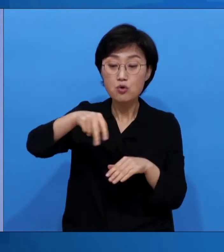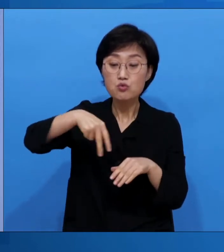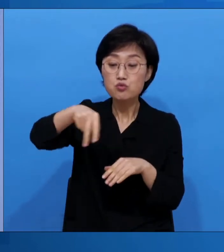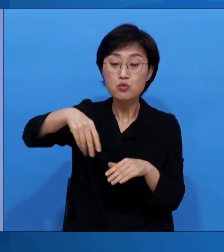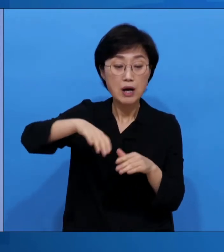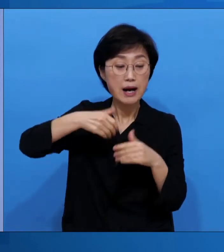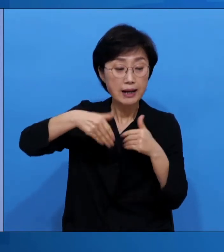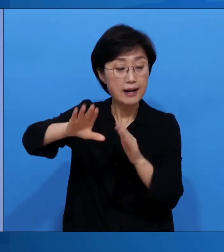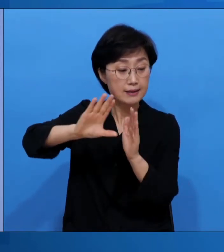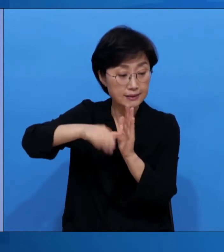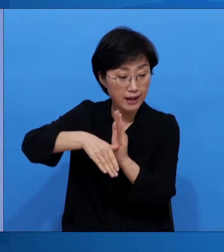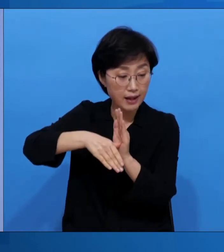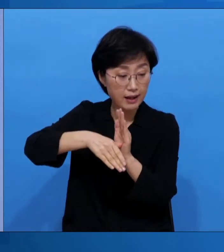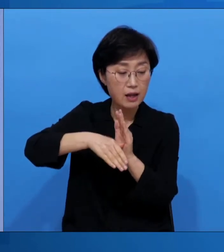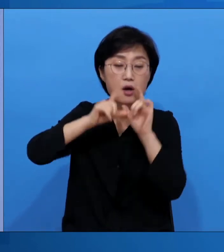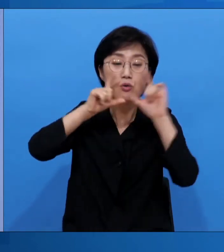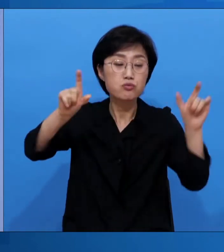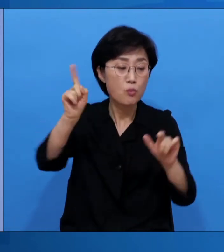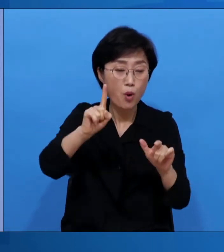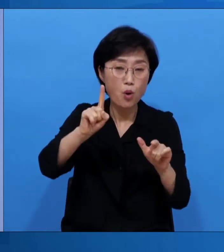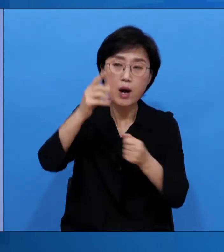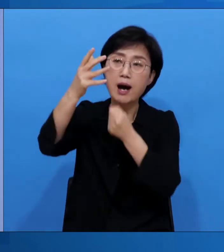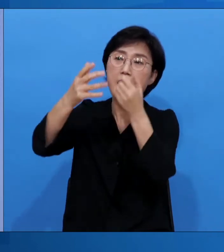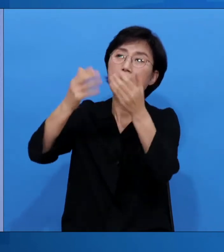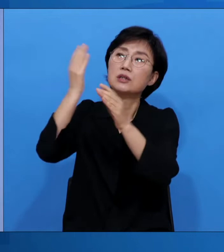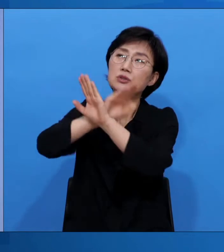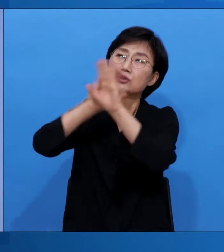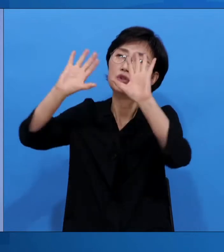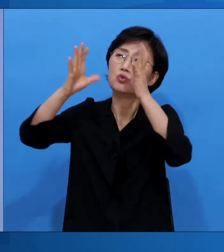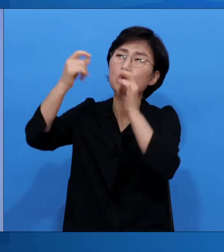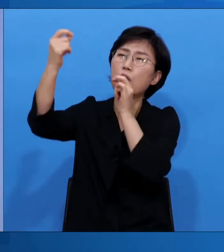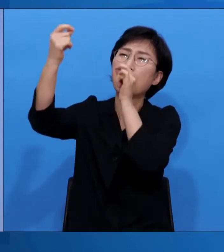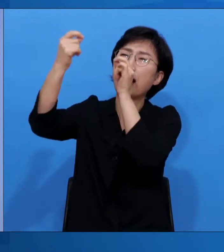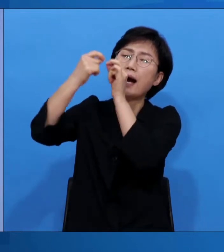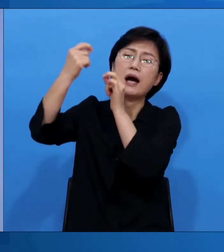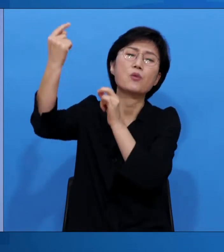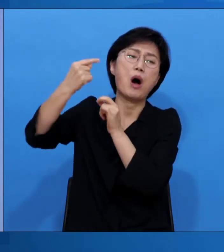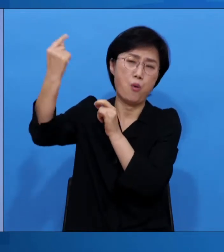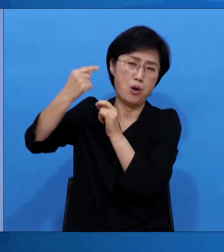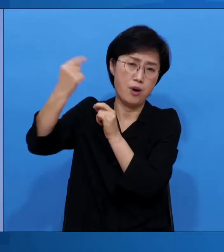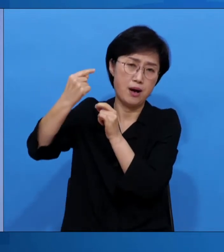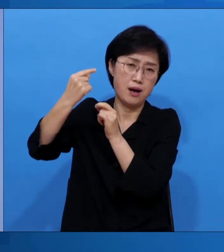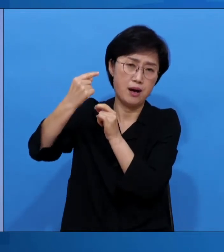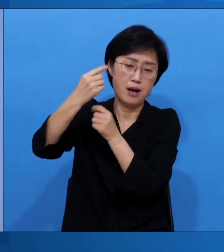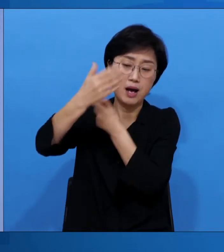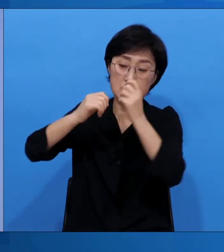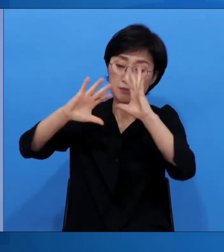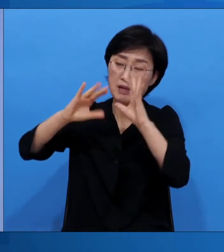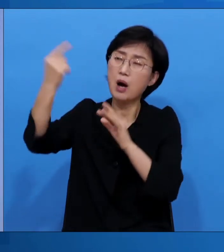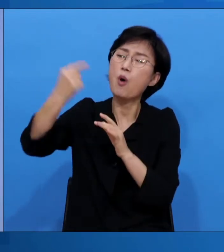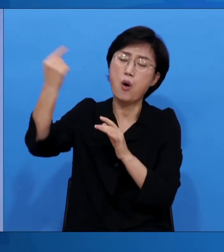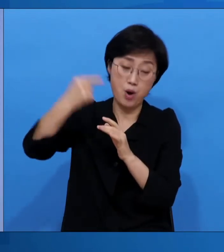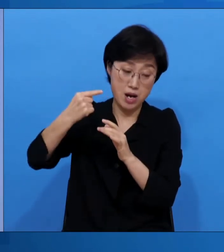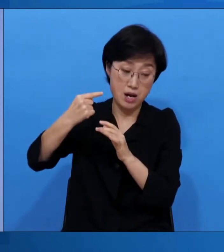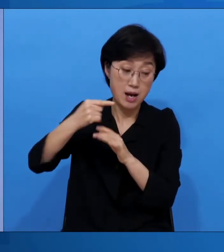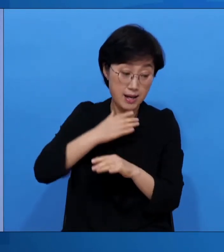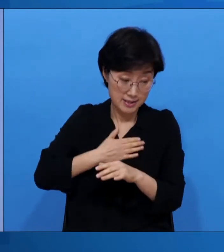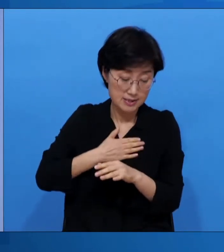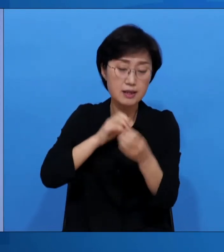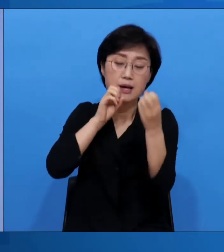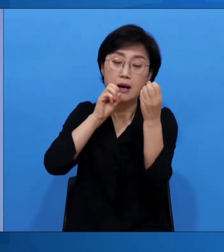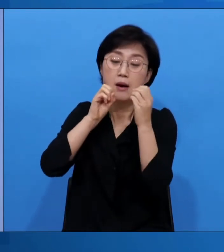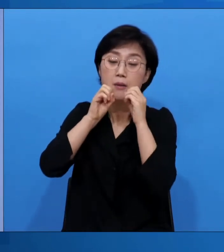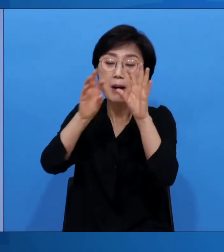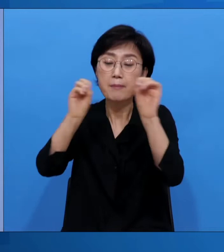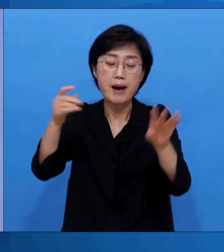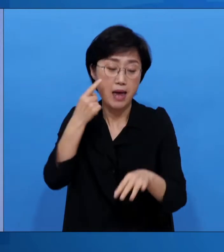at hand. 하나님의 나라가 임했다고 말해라. Go and say that the kingdom of God is upon them. 천국에 올라가야 되는데 천국이